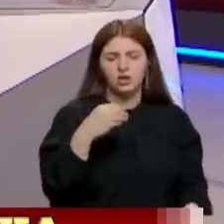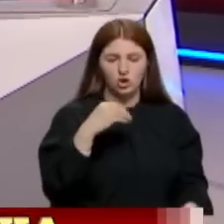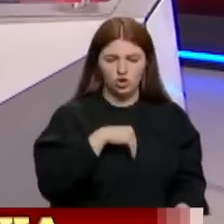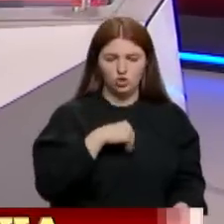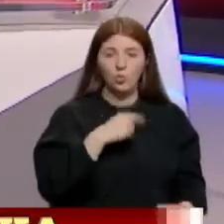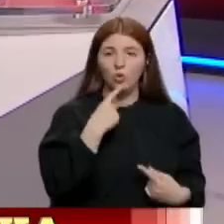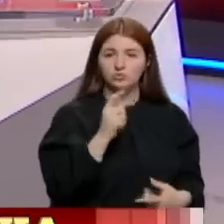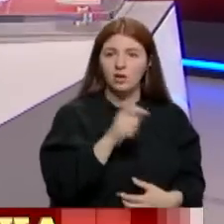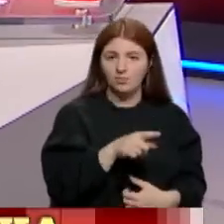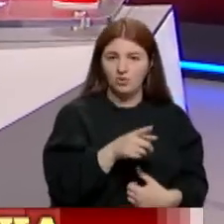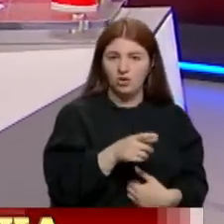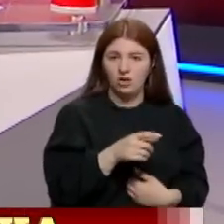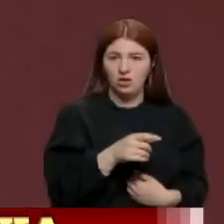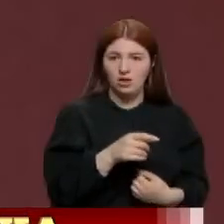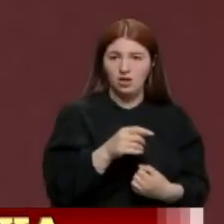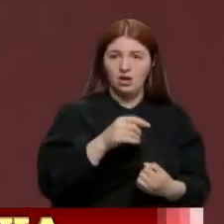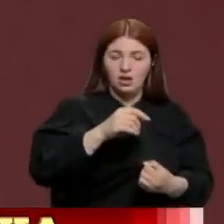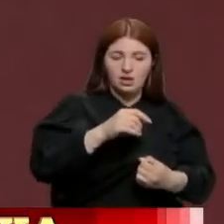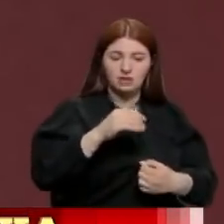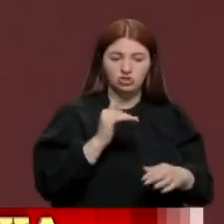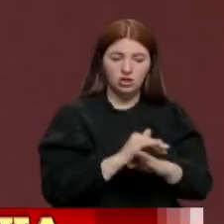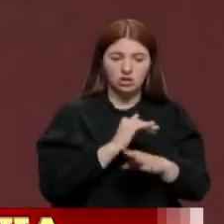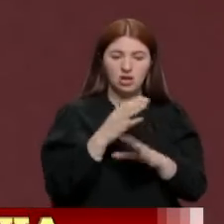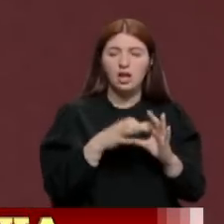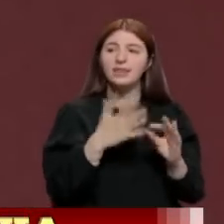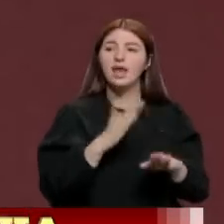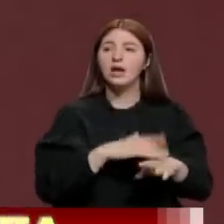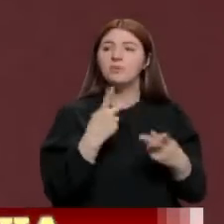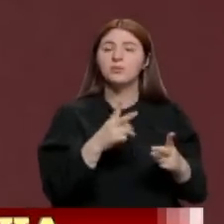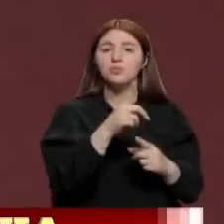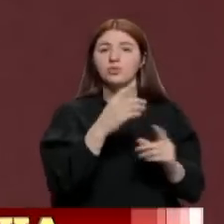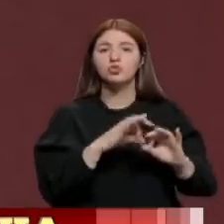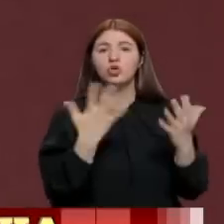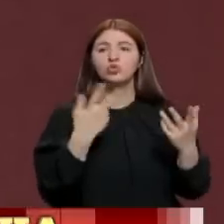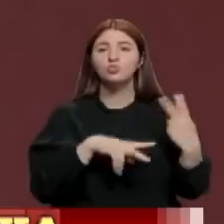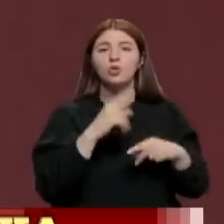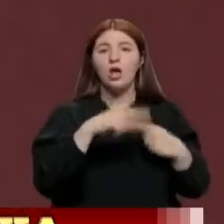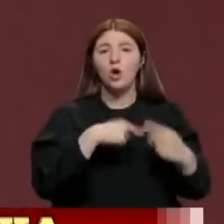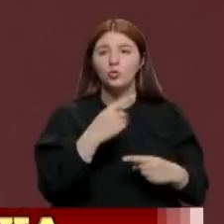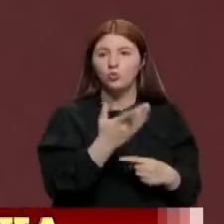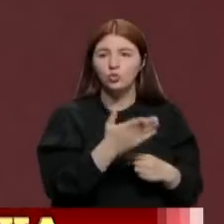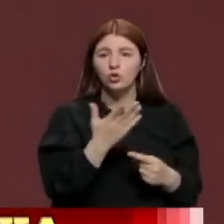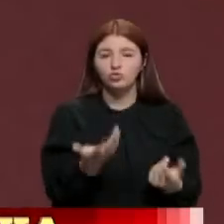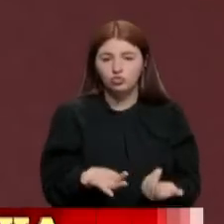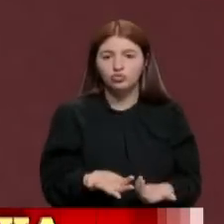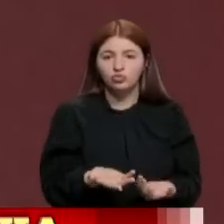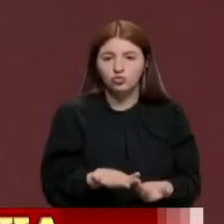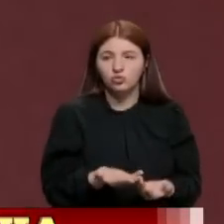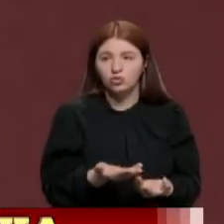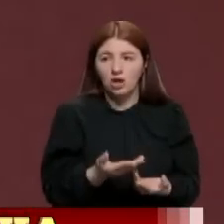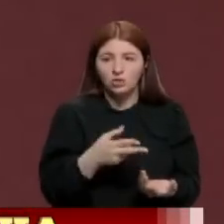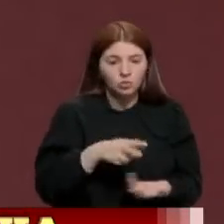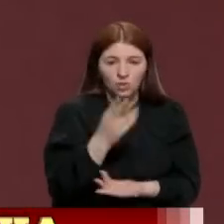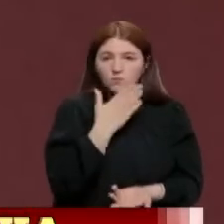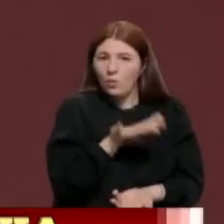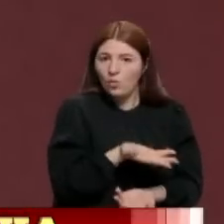de konuşuyor. Elbette. Yaşanılanlarla ilgili ne yapılabilir, buna bir çözüm, formül bulmaya çalışıyor. Çünkü